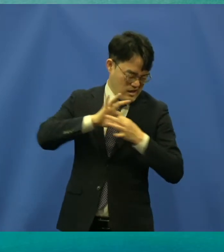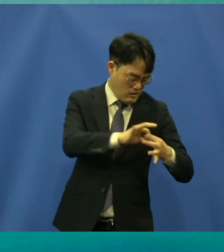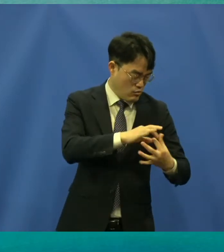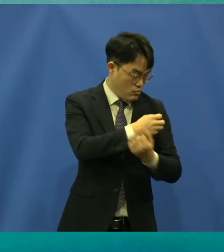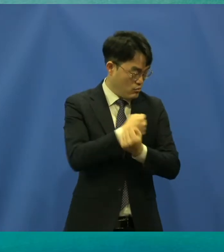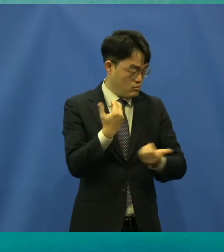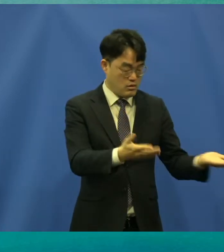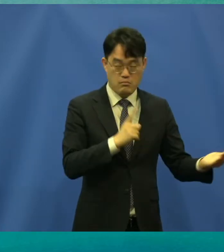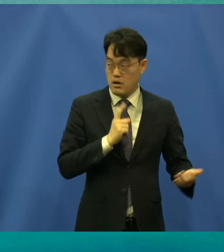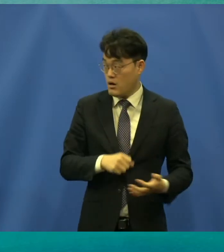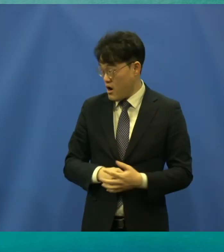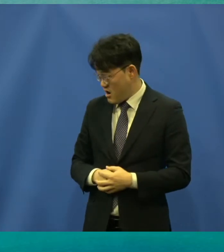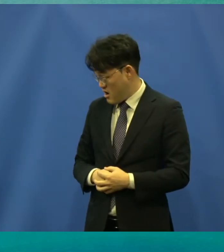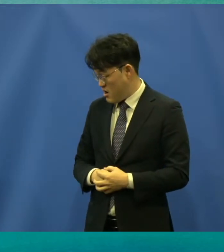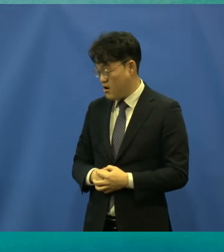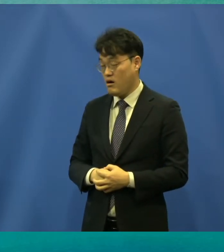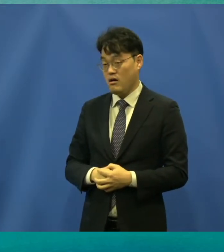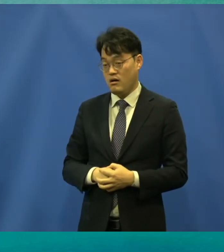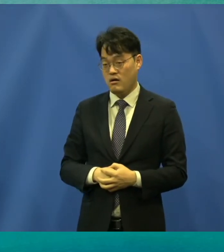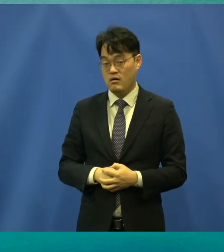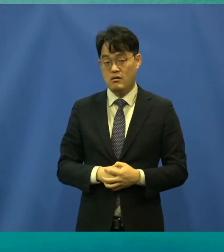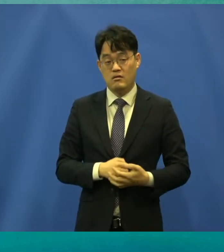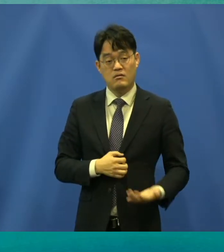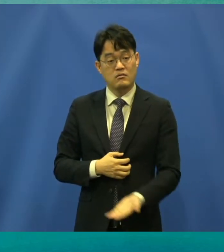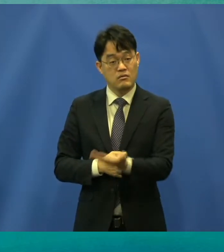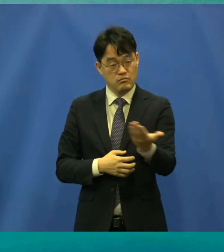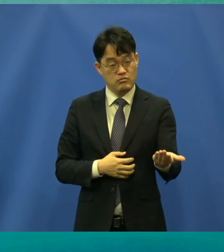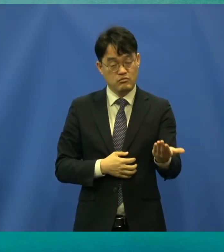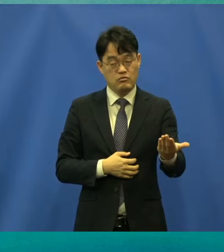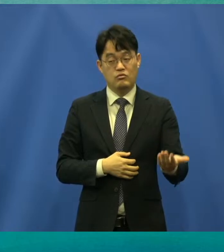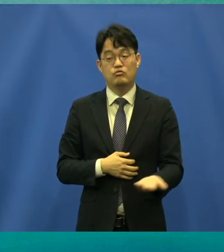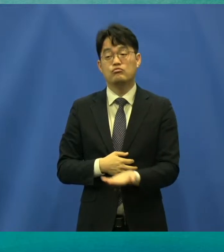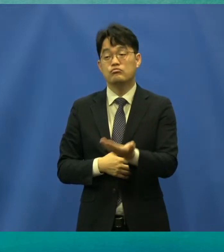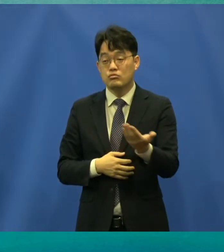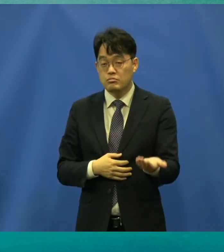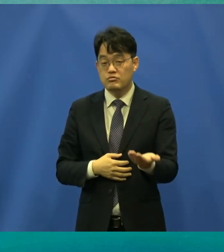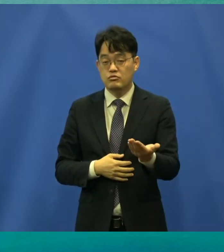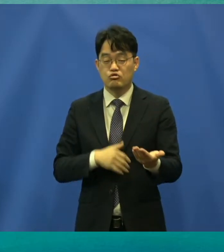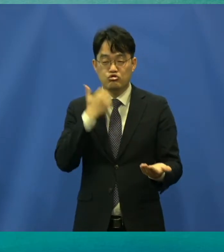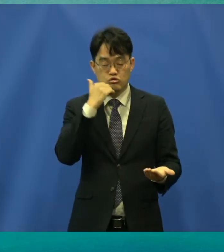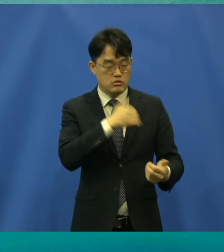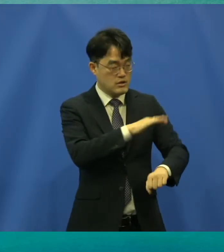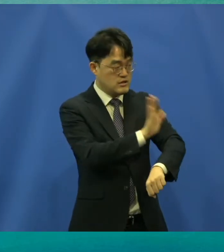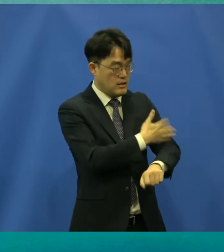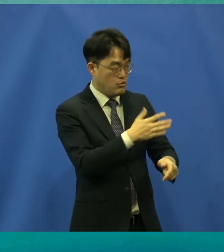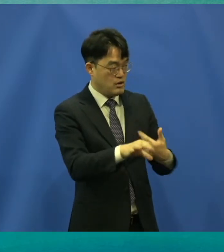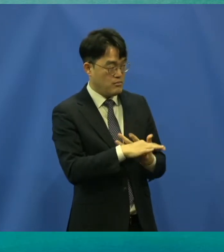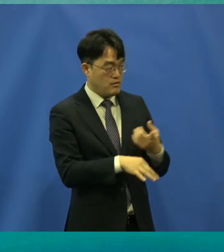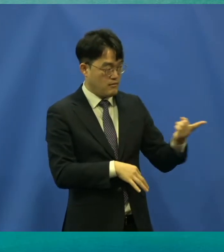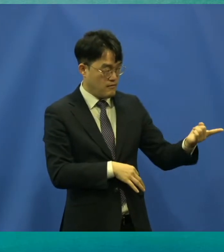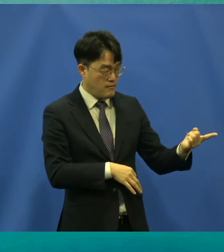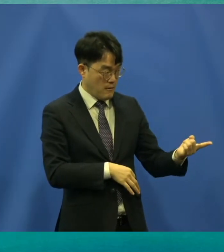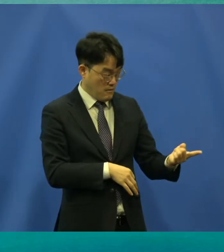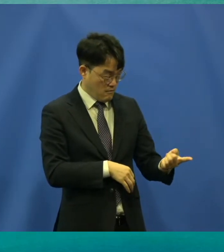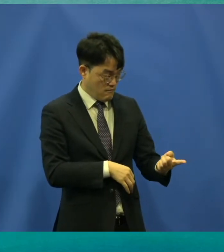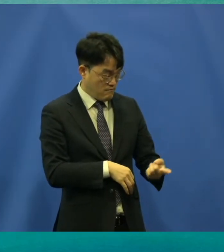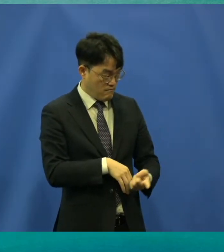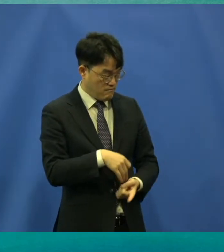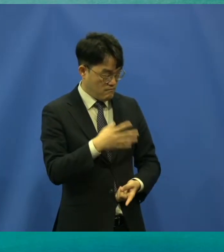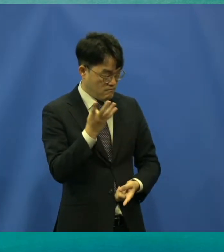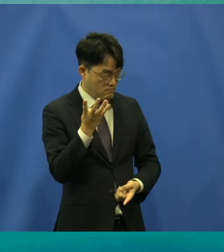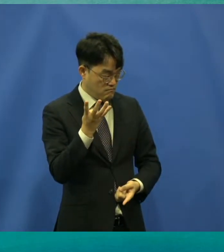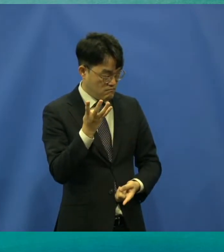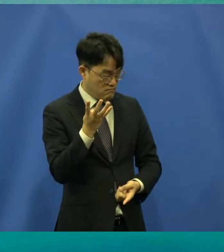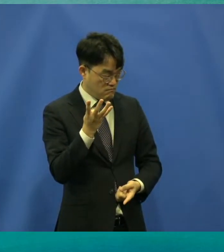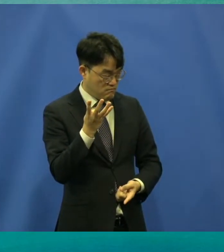우리는 누군가 잘못하면 카운트를 하죠. 횟수를 세고 있습니다. 다 세고 있습니다. 보통